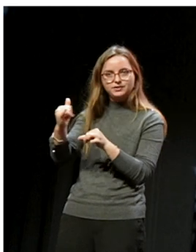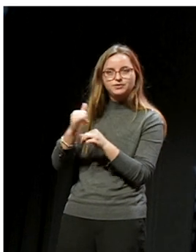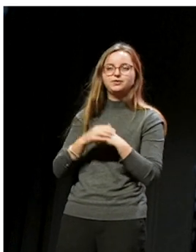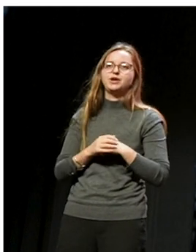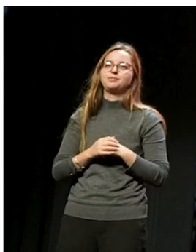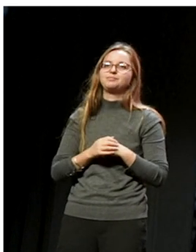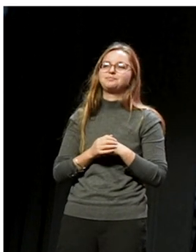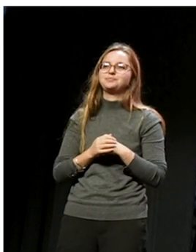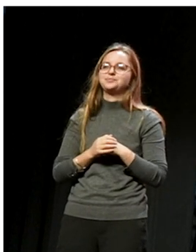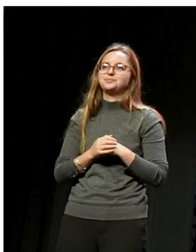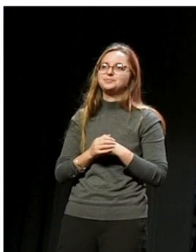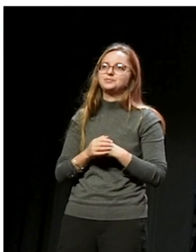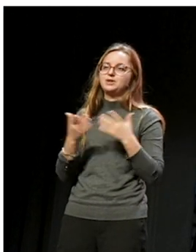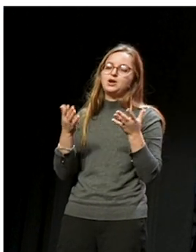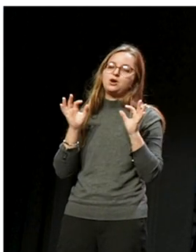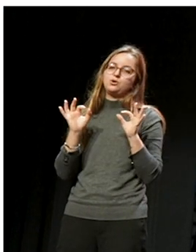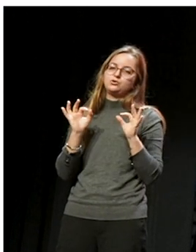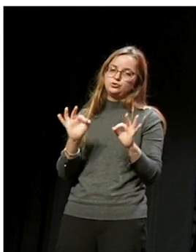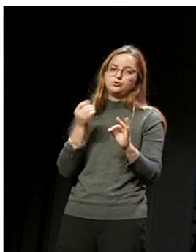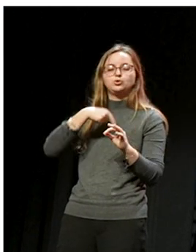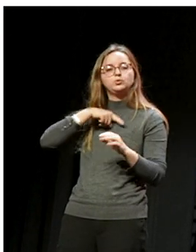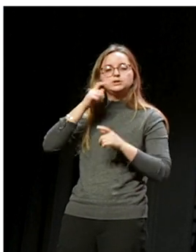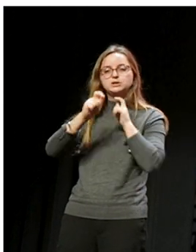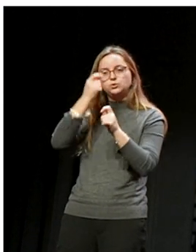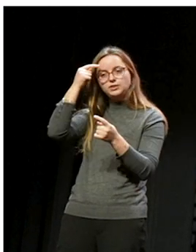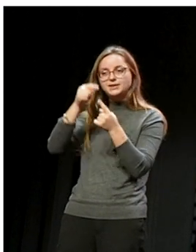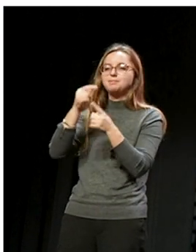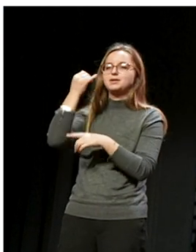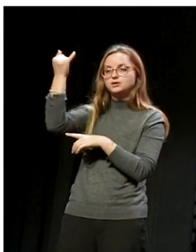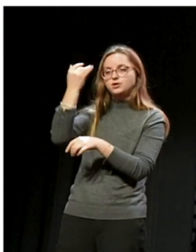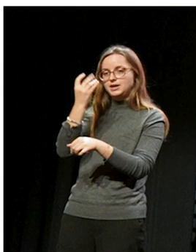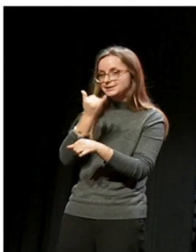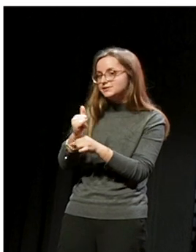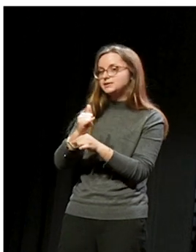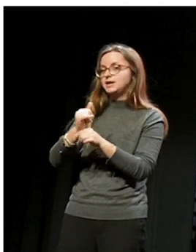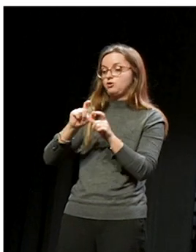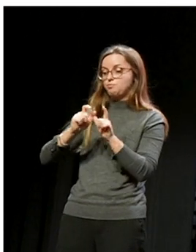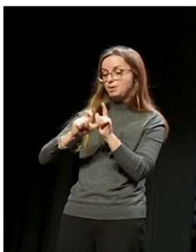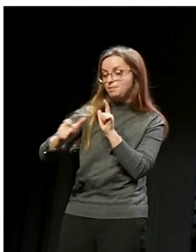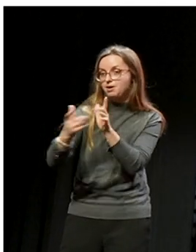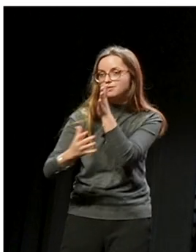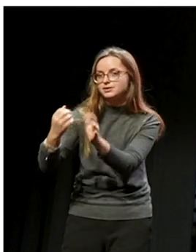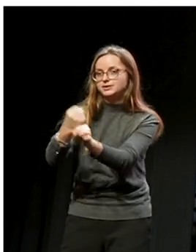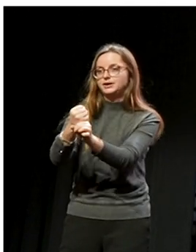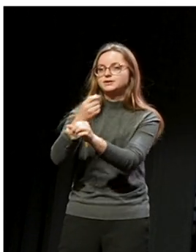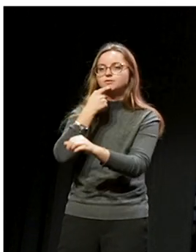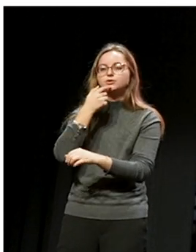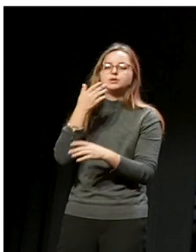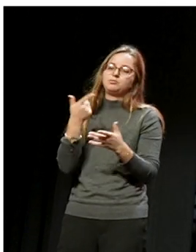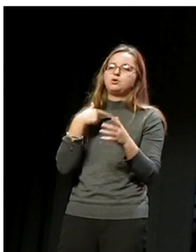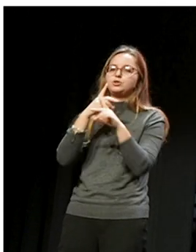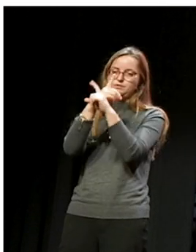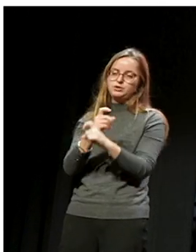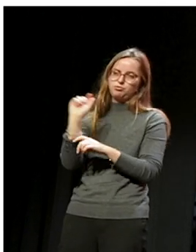donc ce dont on va parler sont les intelligences artificielles génératives qui vont générer des images, du texte ou du son. Donc là, une petite définition, on est à peu